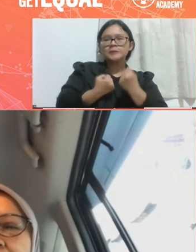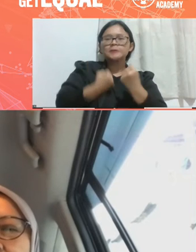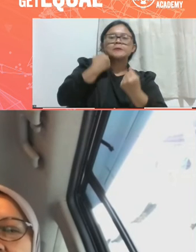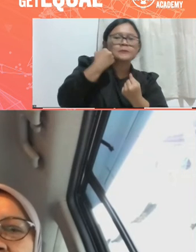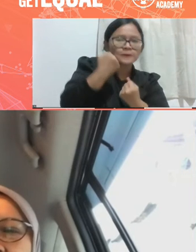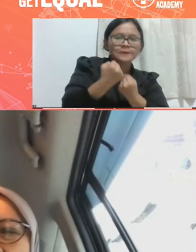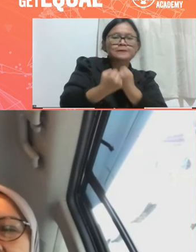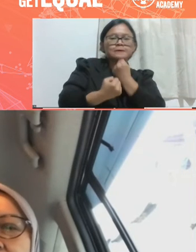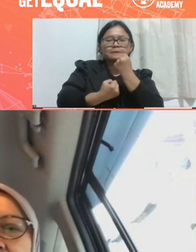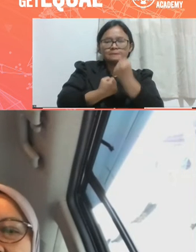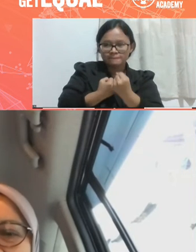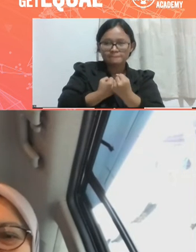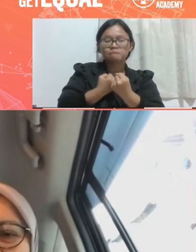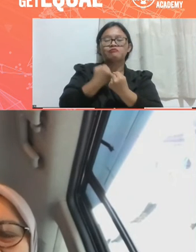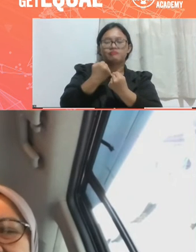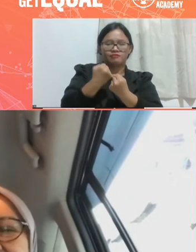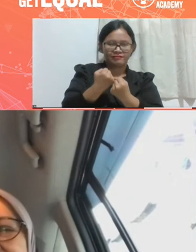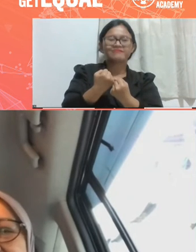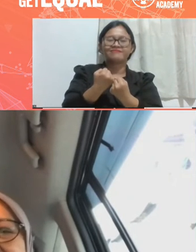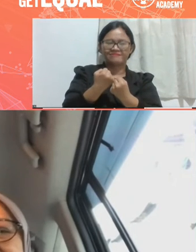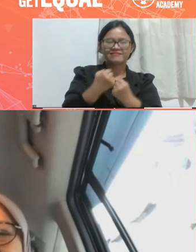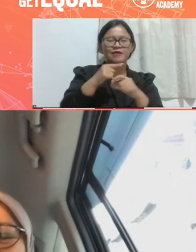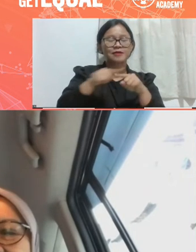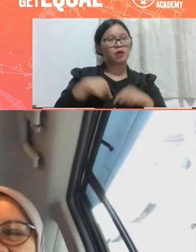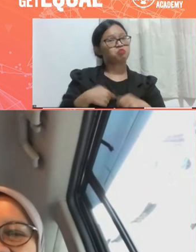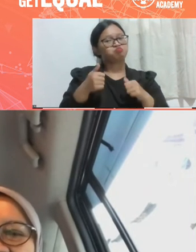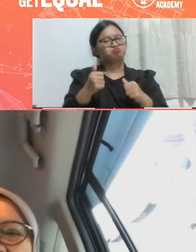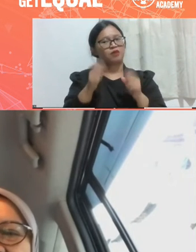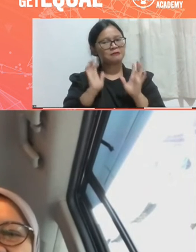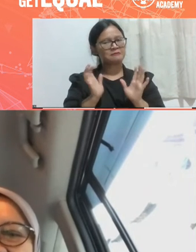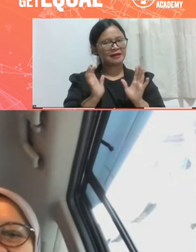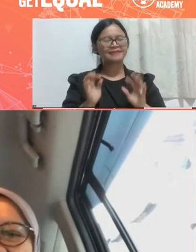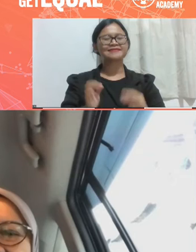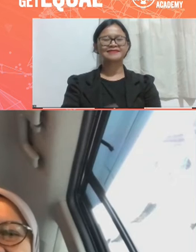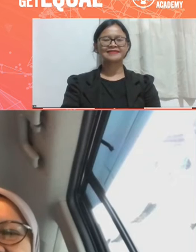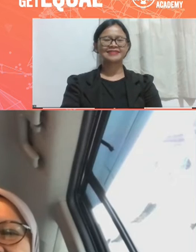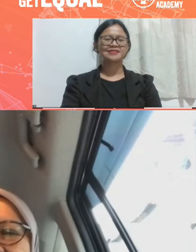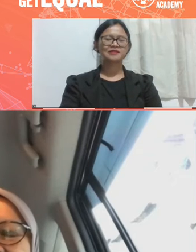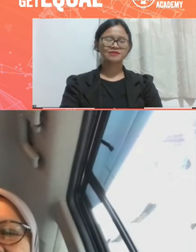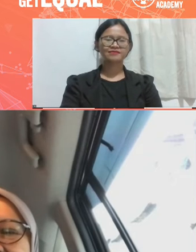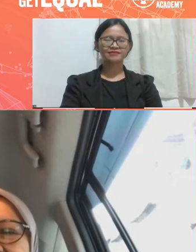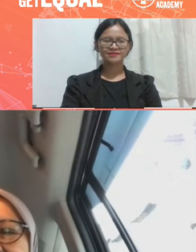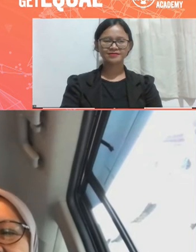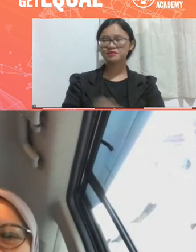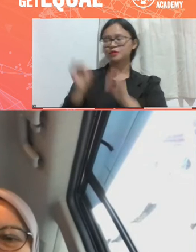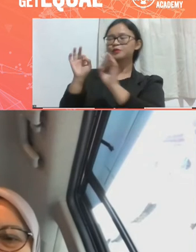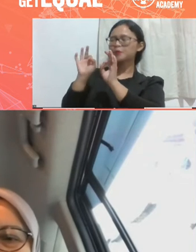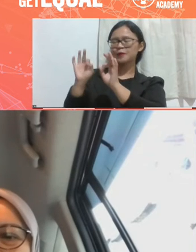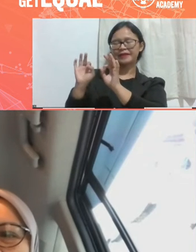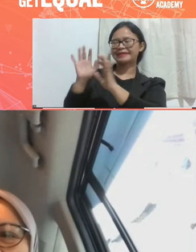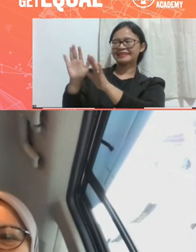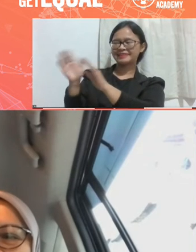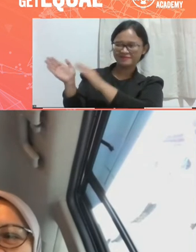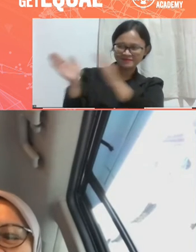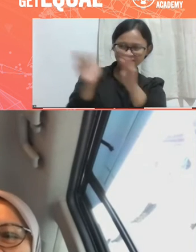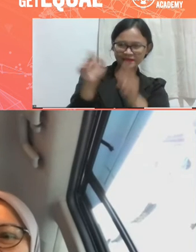Karena pasti urusannya perempuan ya. Iya. Terima kasih Mbak. Baik, nanti saya ke Bu Valentina lagi sebentar. Saya